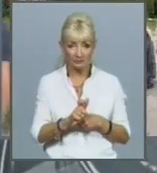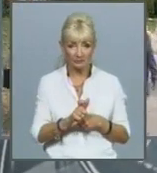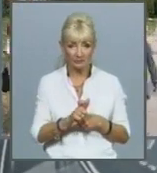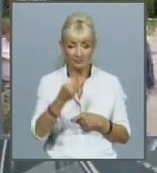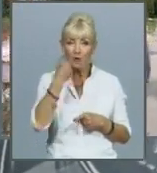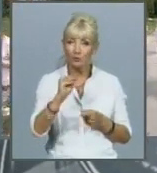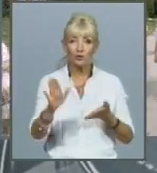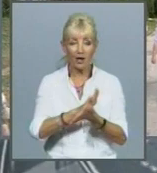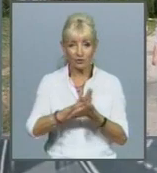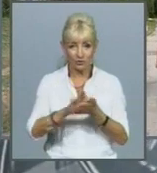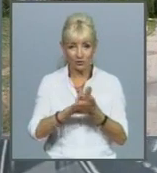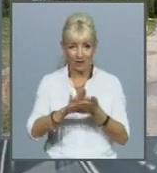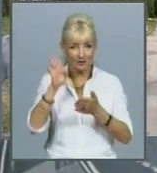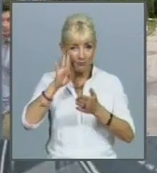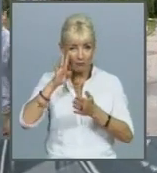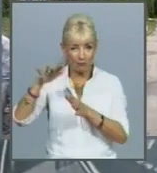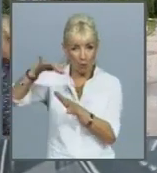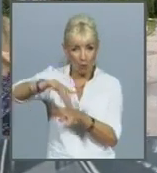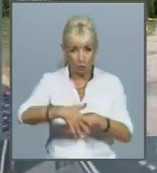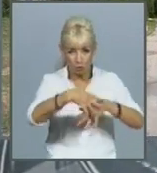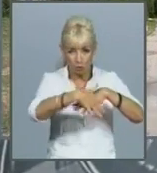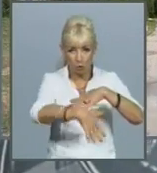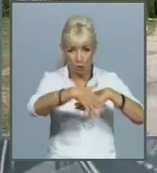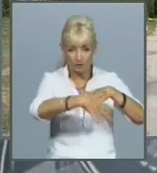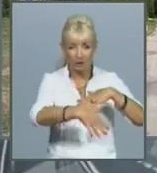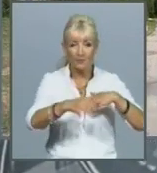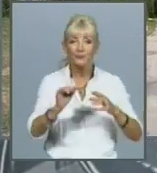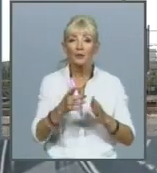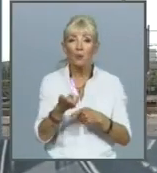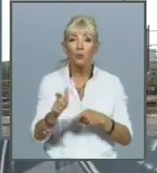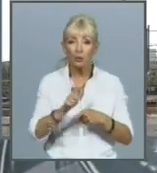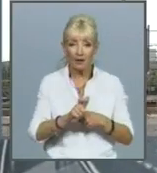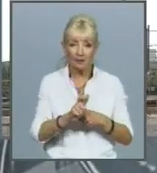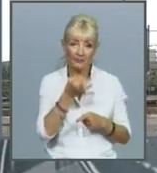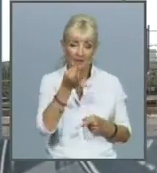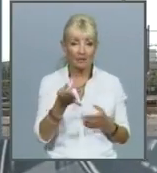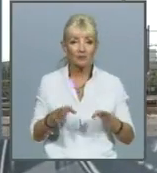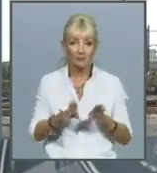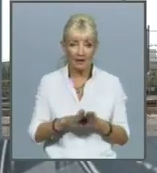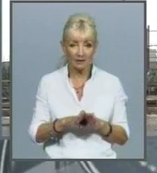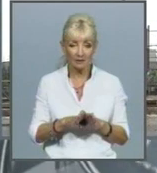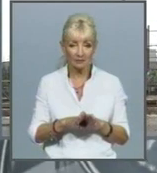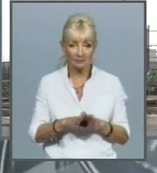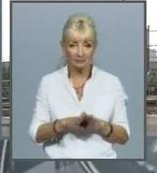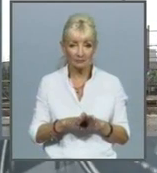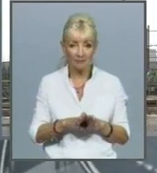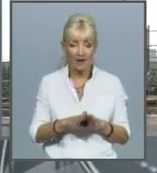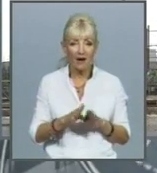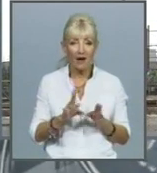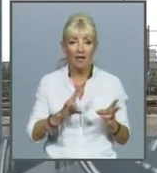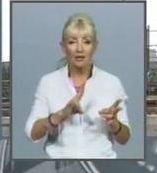лучше очищать стоки, приведут их более, скажем так, более